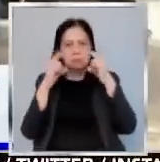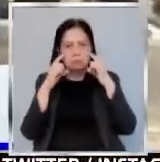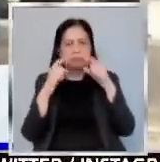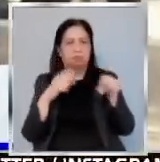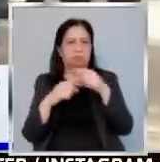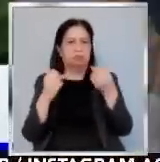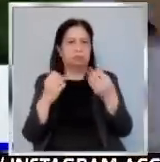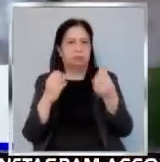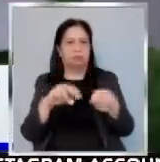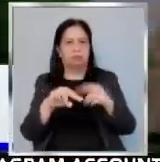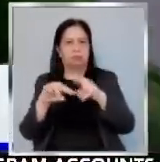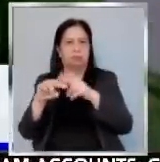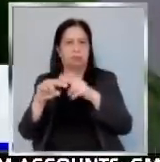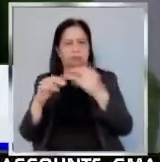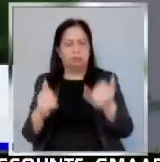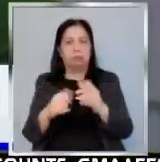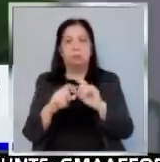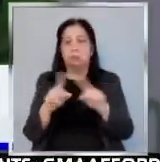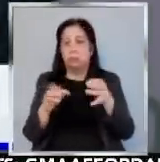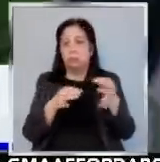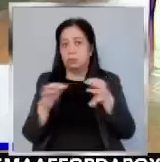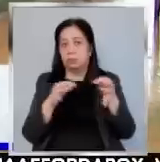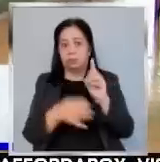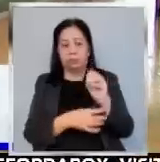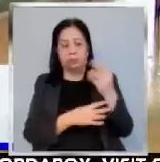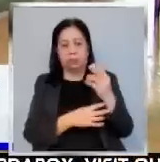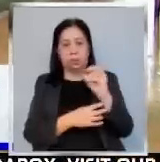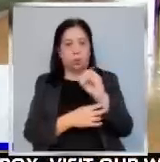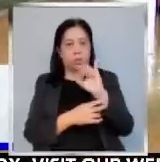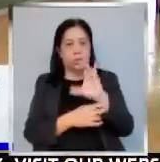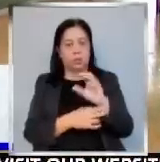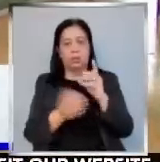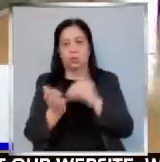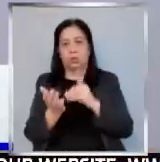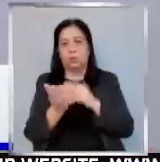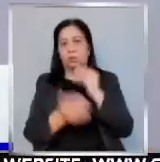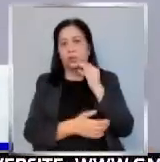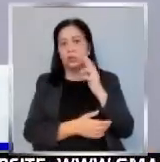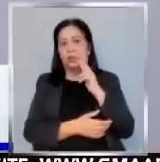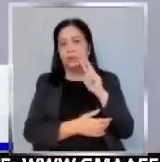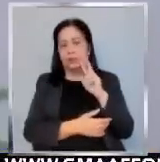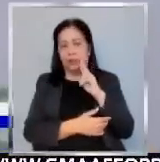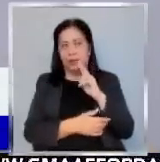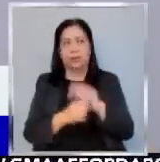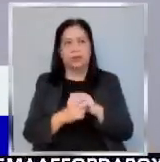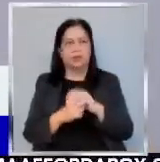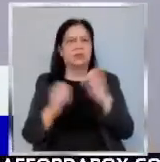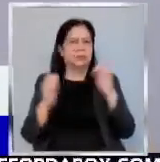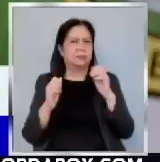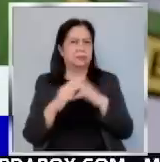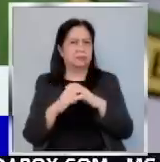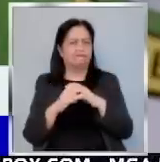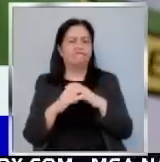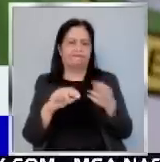ng COVID cases. Pero paglilinaw ni DOH OIC Dr. Maria Rosaria Vergere, expectedly cases will